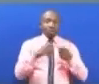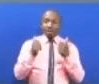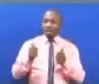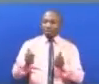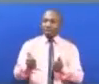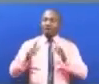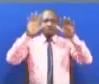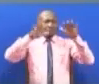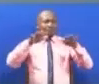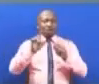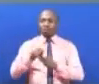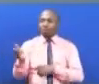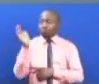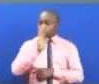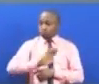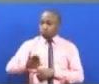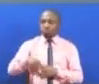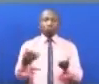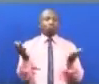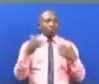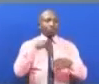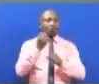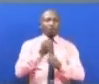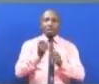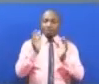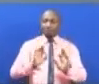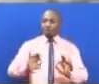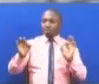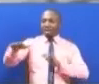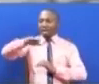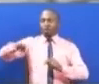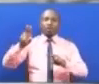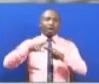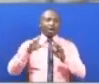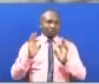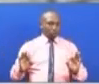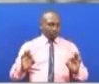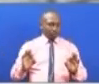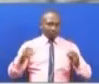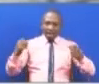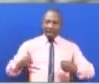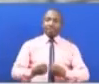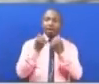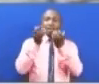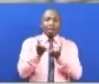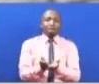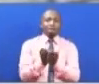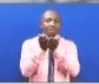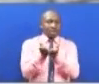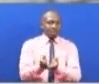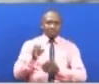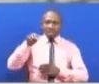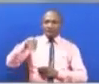iwezekana zikawa hazipo au matengenezo tutayafanya na lile eneo litakaa sawa sawa. Ajali ya meli ya MV Bukoba ilitokea